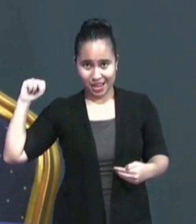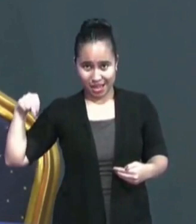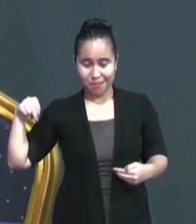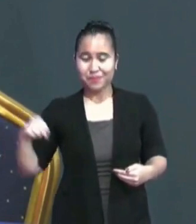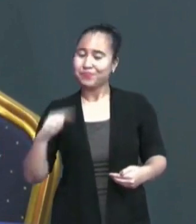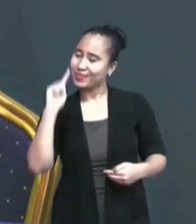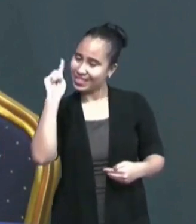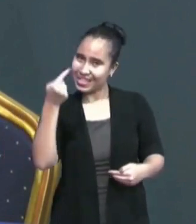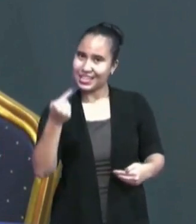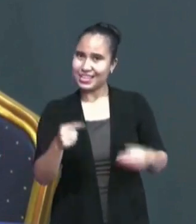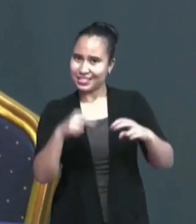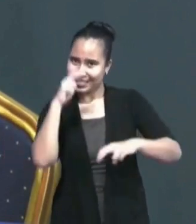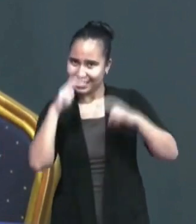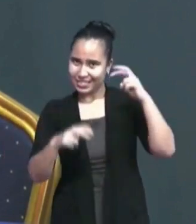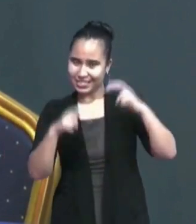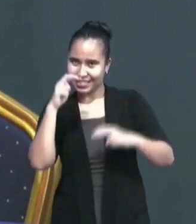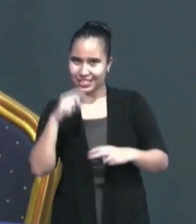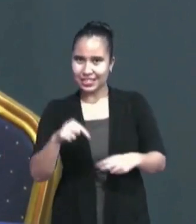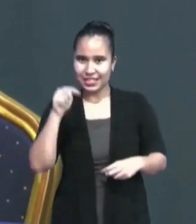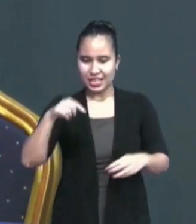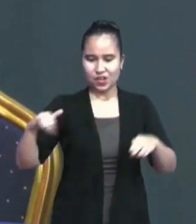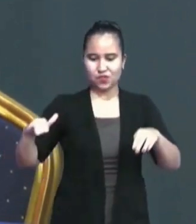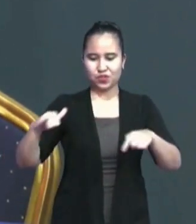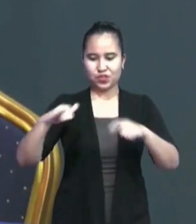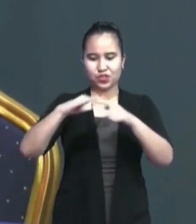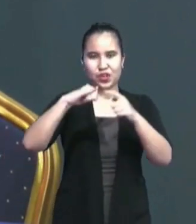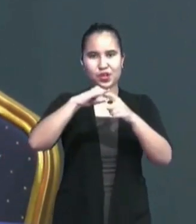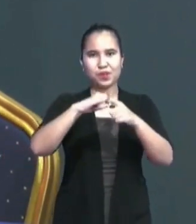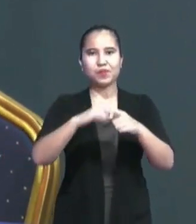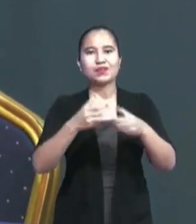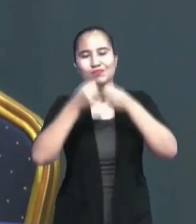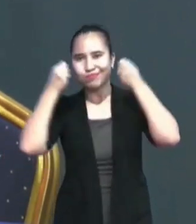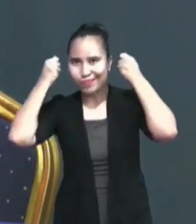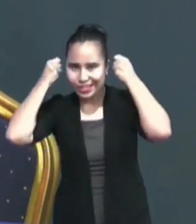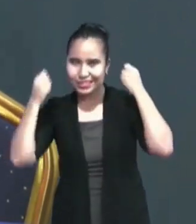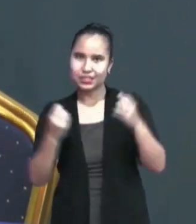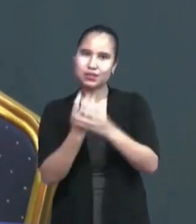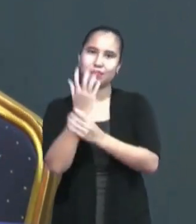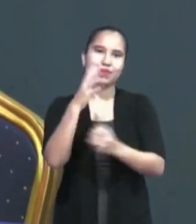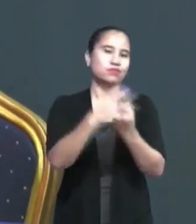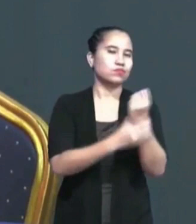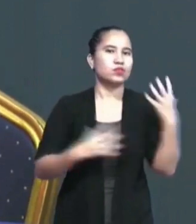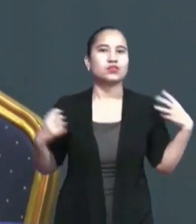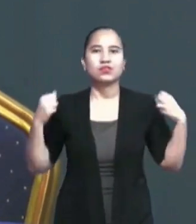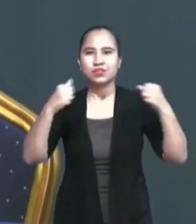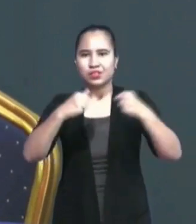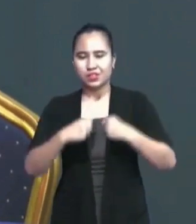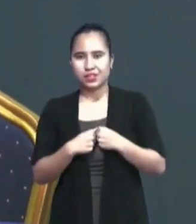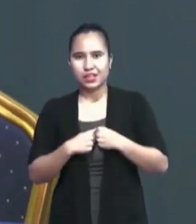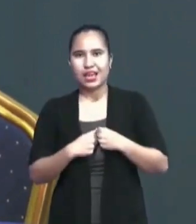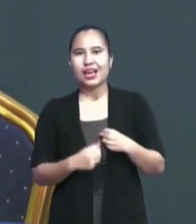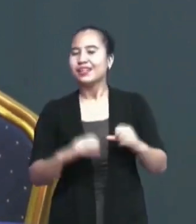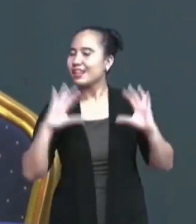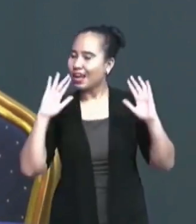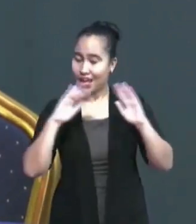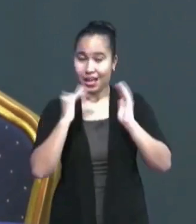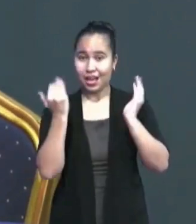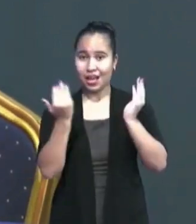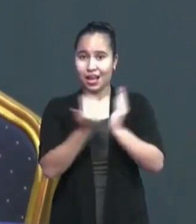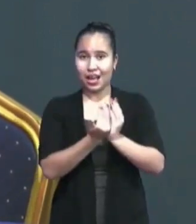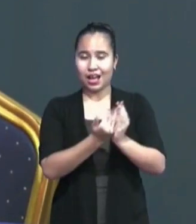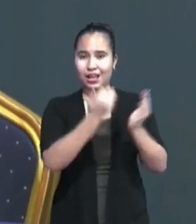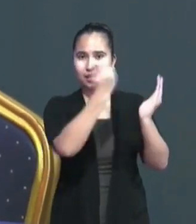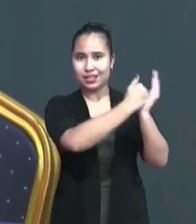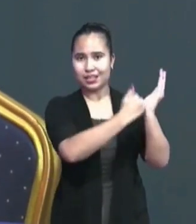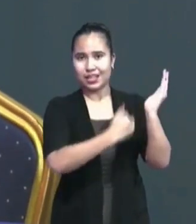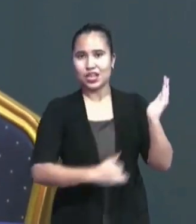het vliegtuig zitten met PPE en zullen het proces volgen zoals dat is aangegeven door Volksgezondheid en